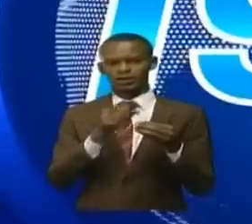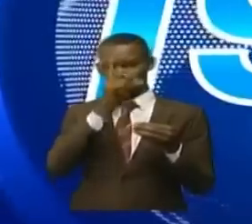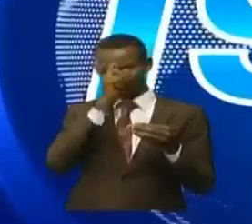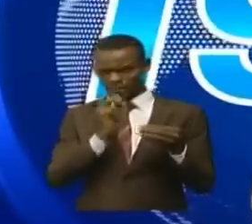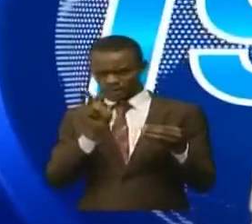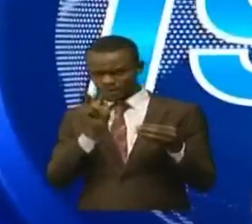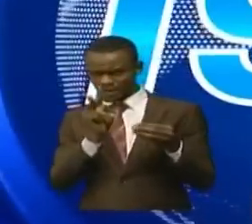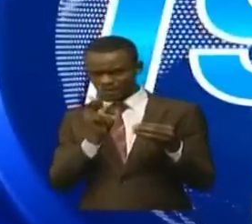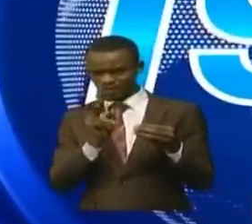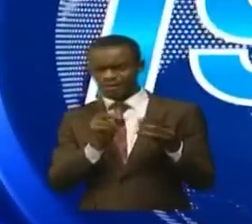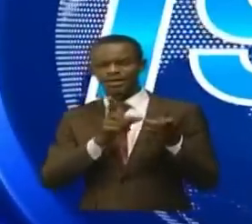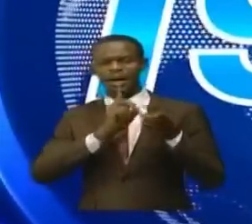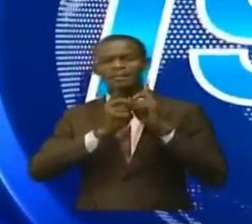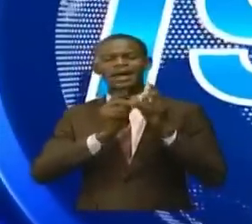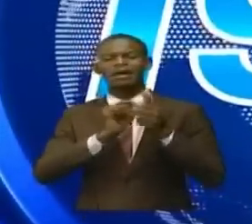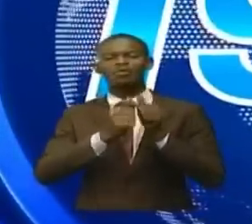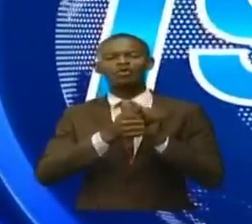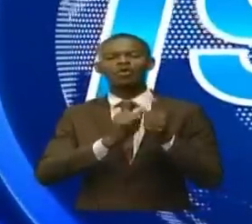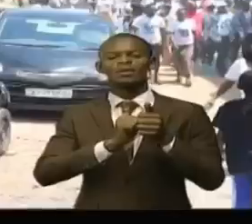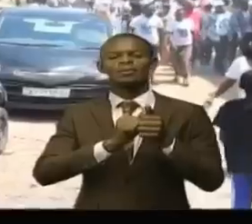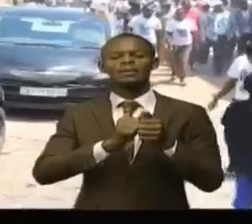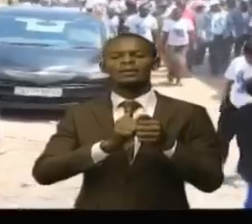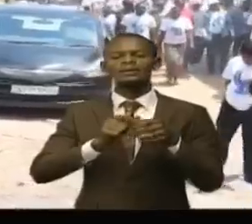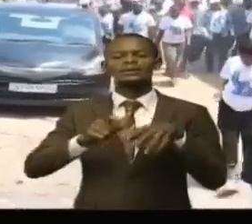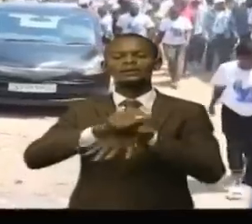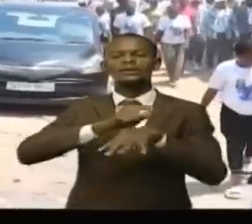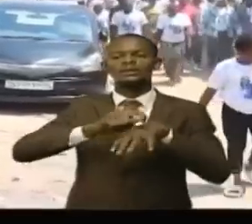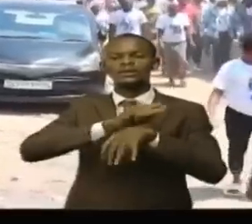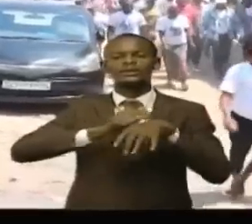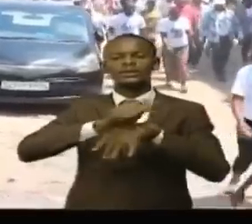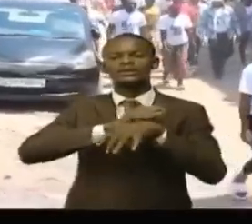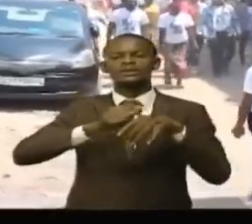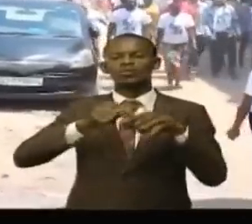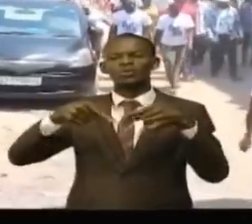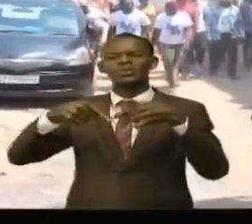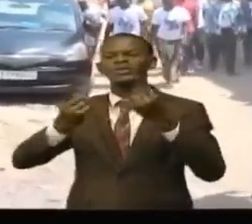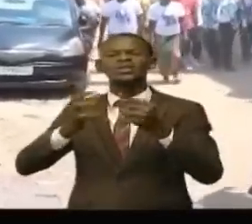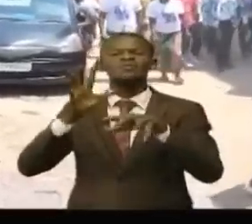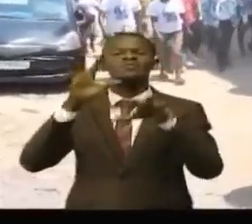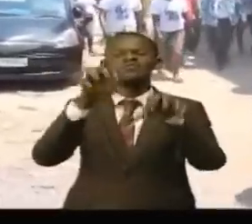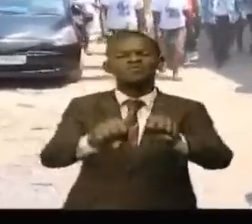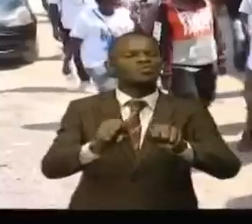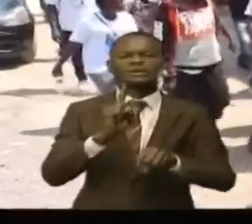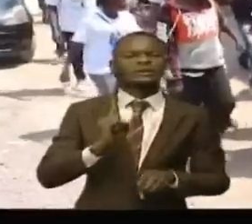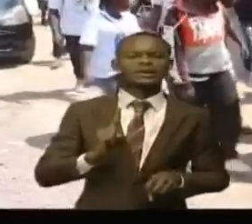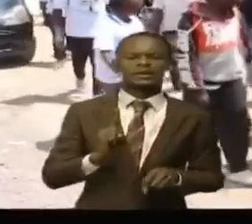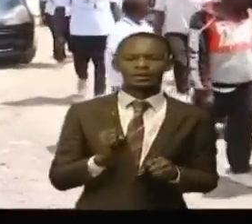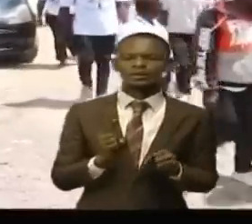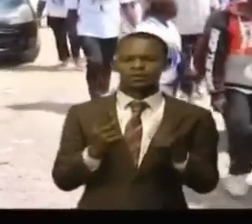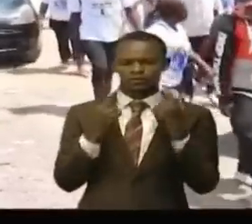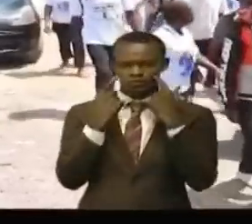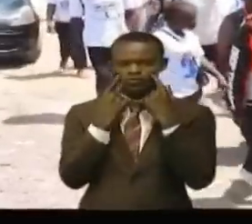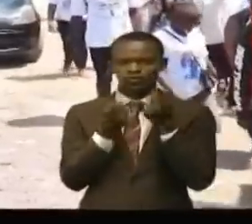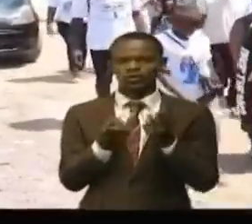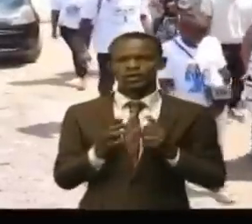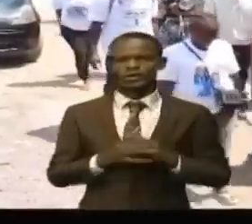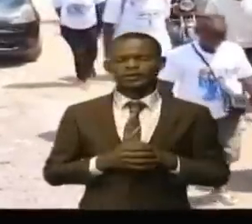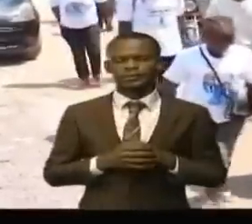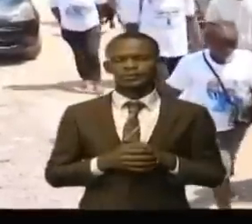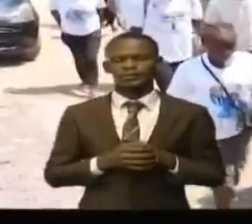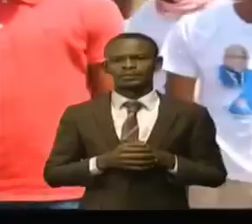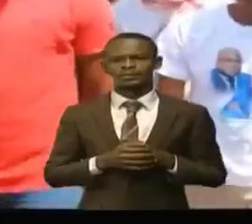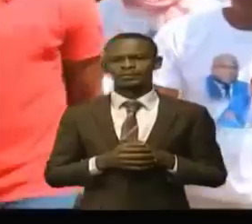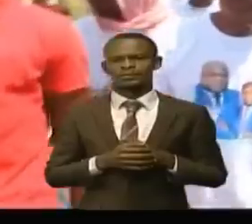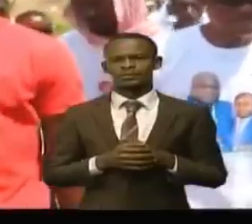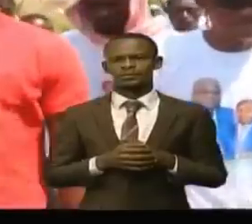détails avec Junior Yangumba. C'est au cours d'une matinée politique de l'UDPS que le président sectionnaire du quartier